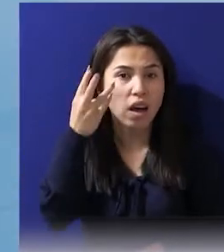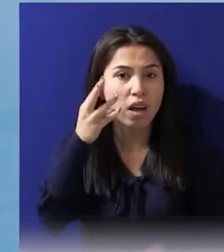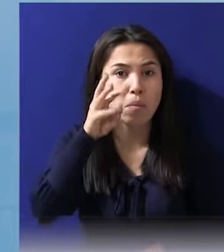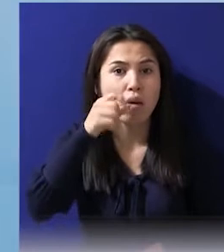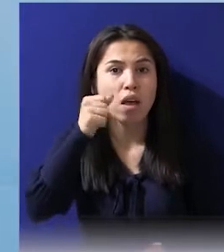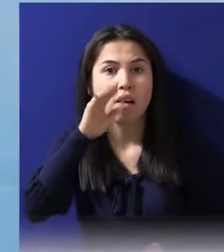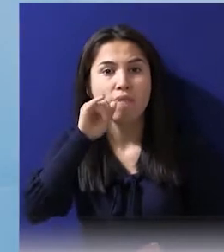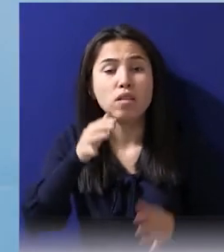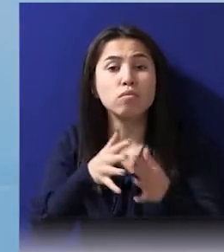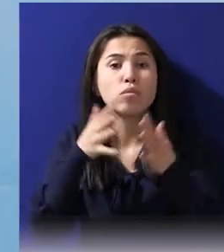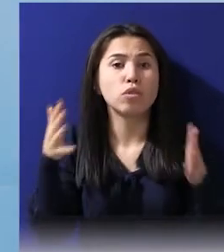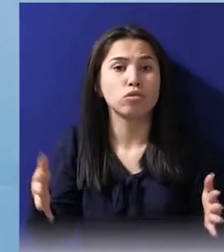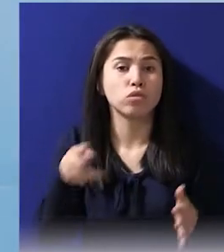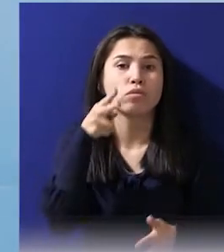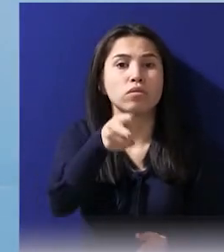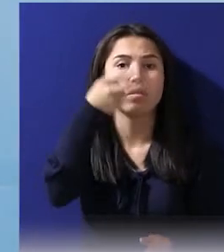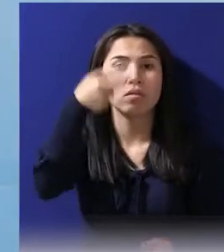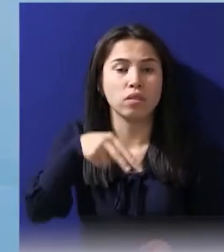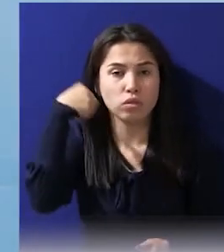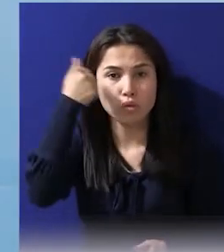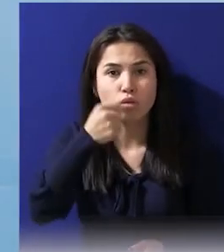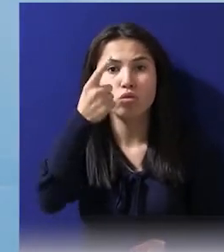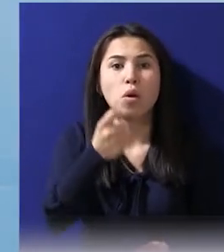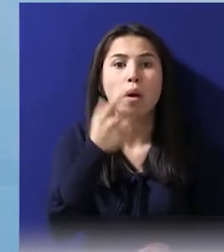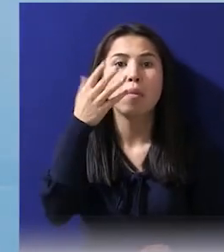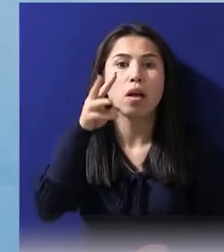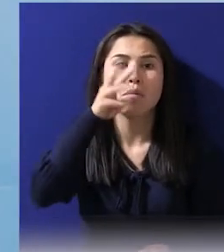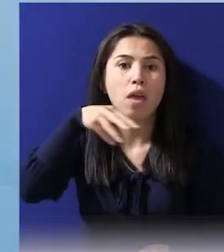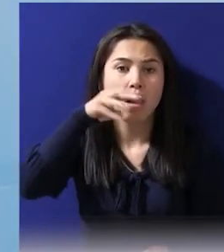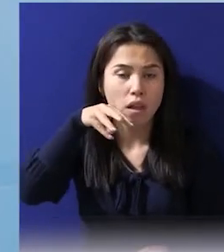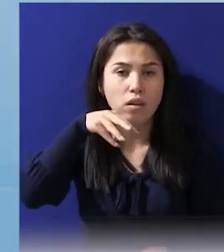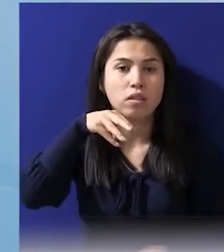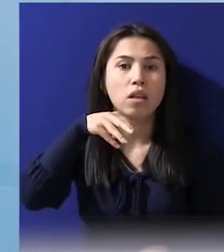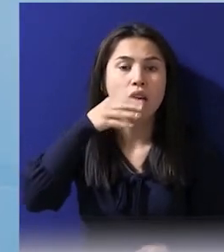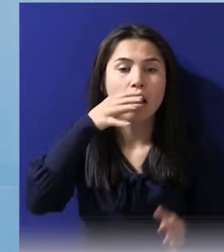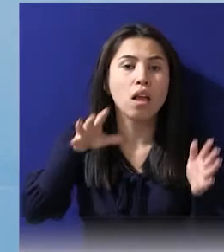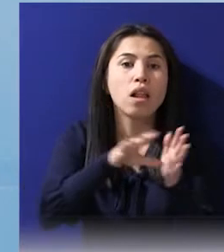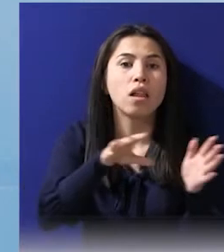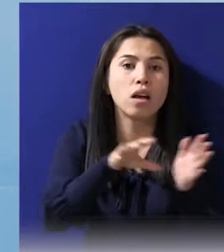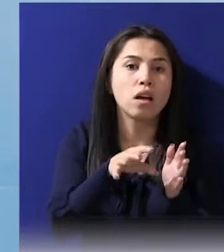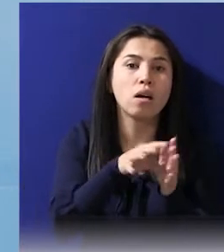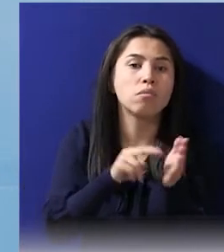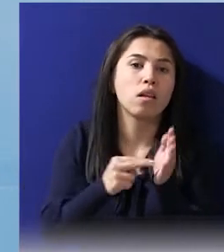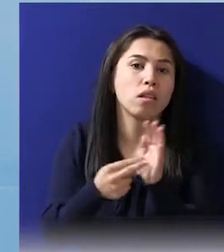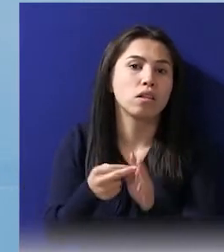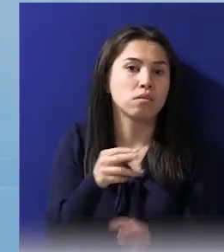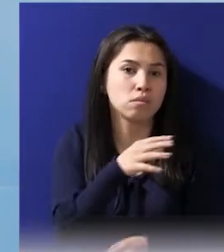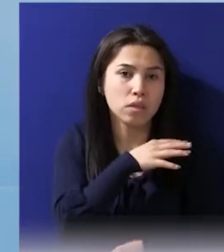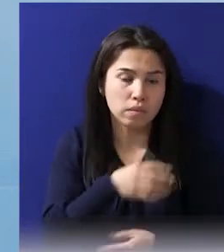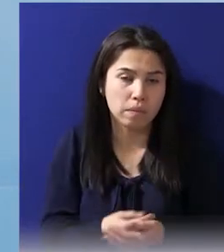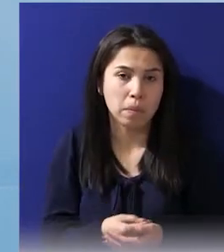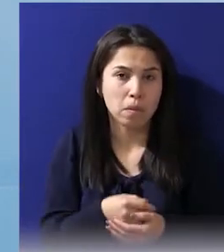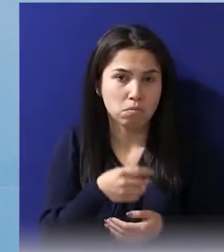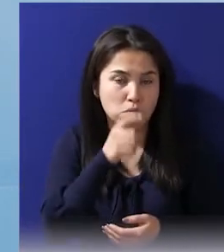өтті. Ендігі табы үлкен мәселе туризм саласында бұл әрине инвестиция тарту. Инвестиция